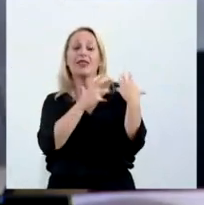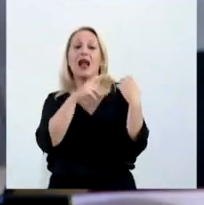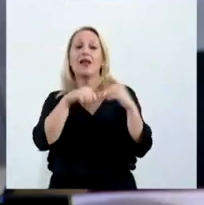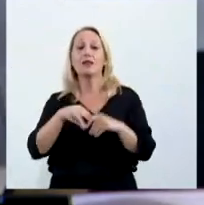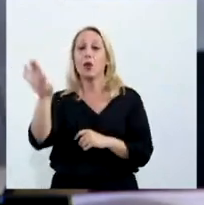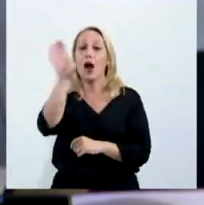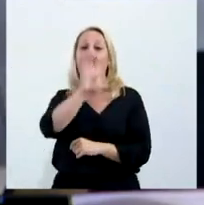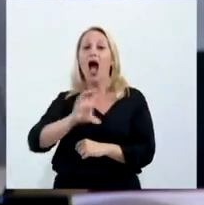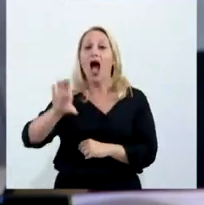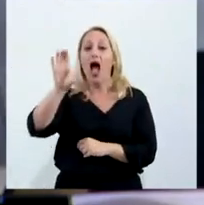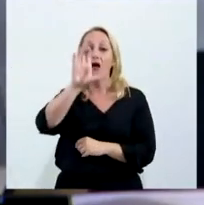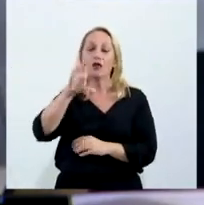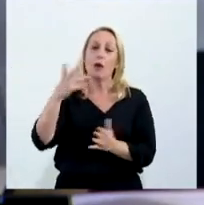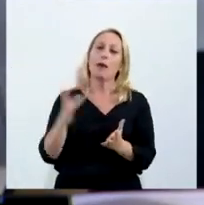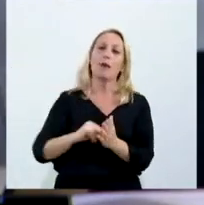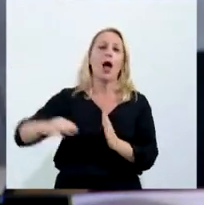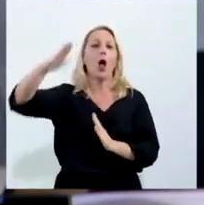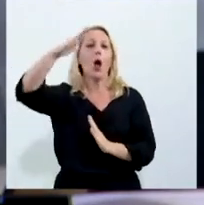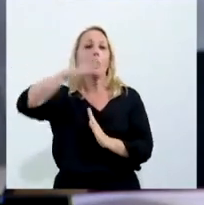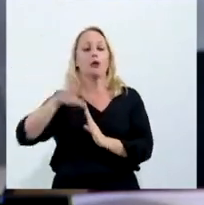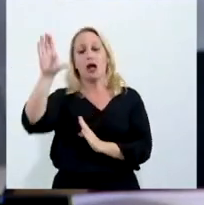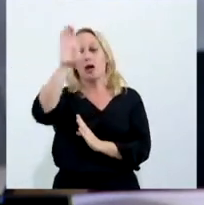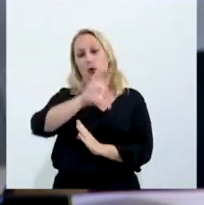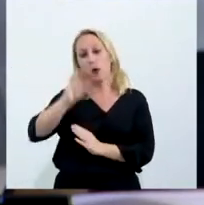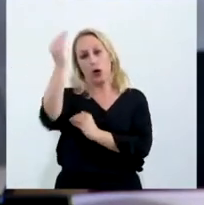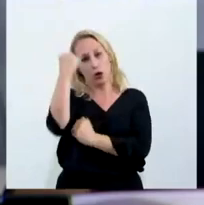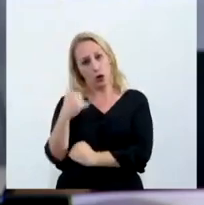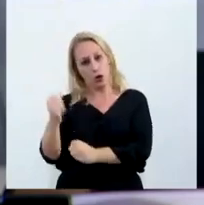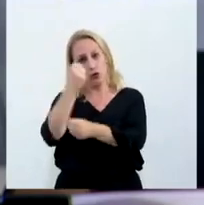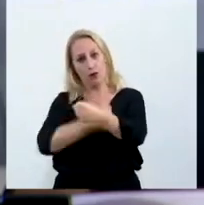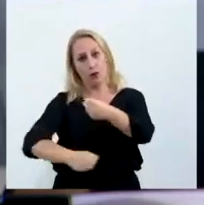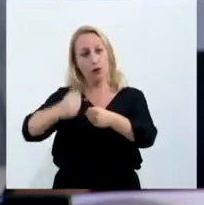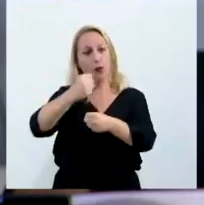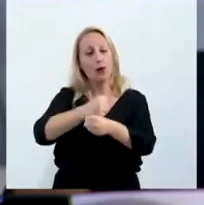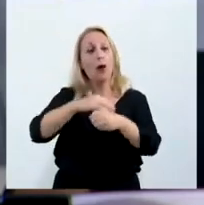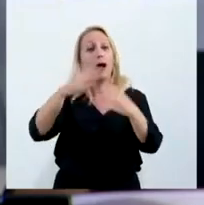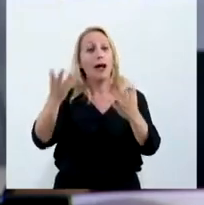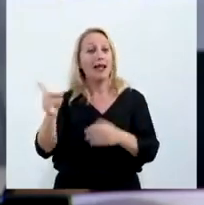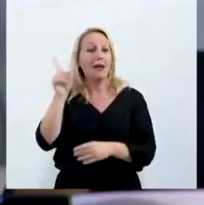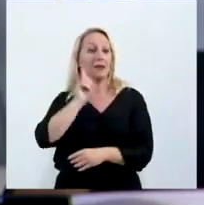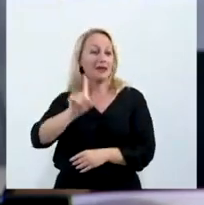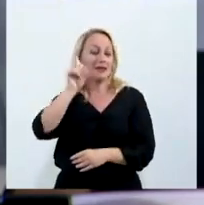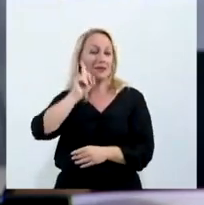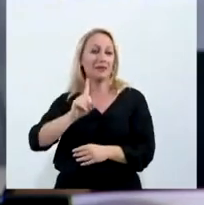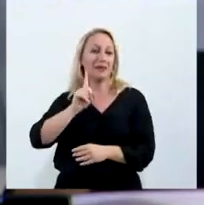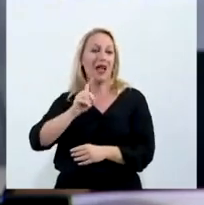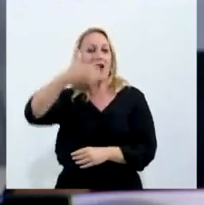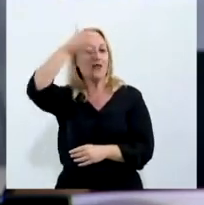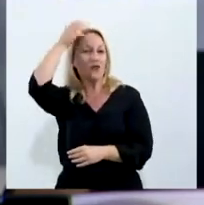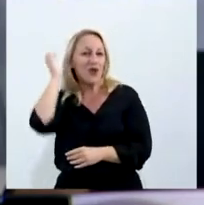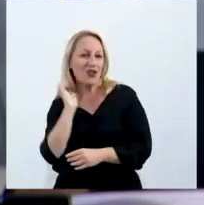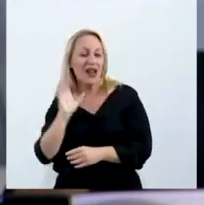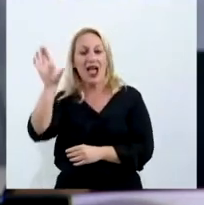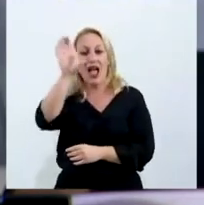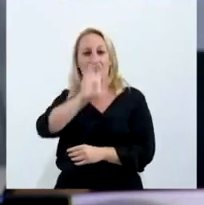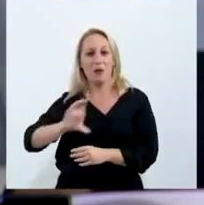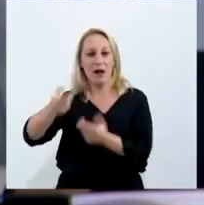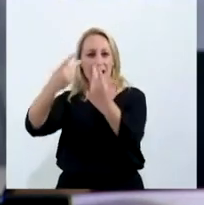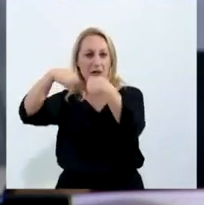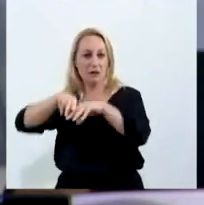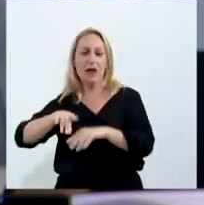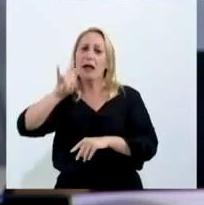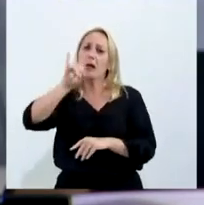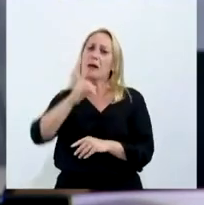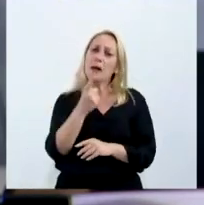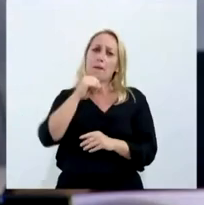ως Πρόεδρος του Ευρωπαϊκού Κοινοβουλίου, είτε στην θέση της Ursula von der Leyen στην Κομισιόν, ακόμα και ως Γενικός Γραμματέας του ΝΑΤΟ.